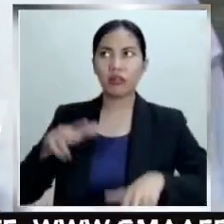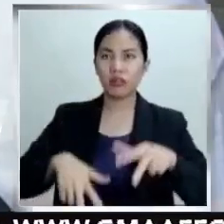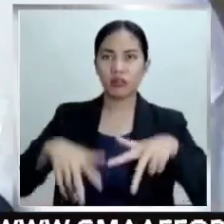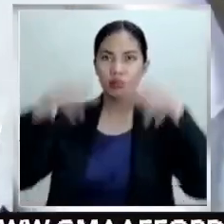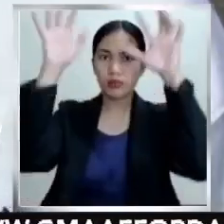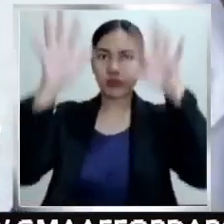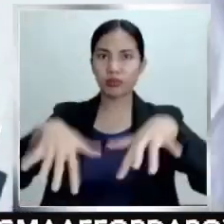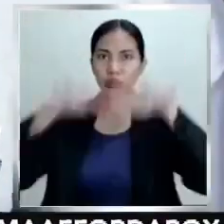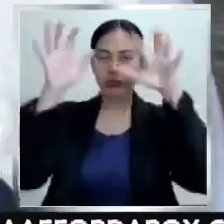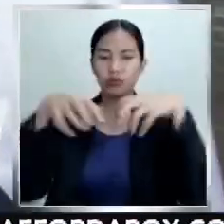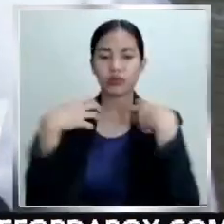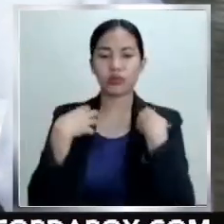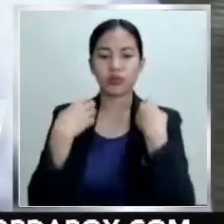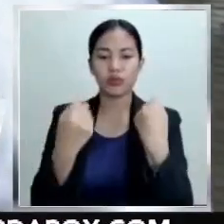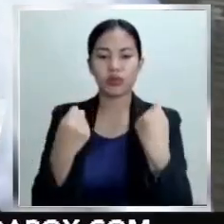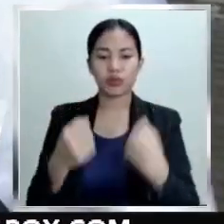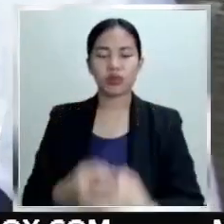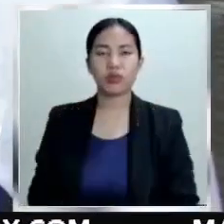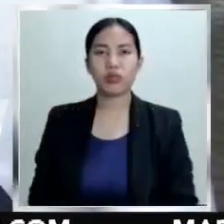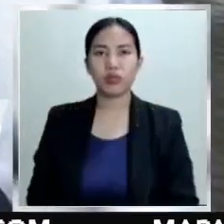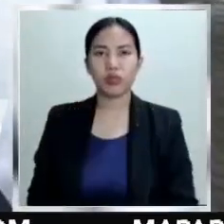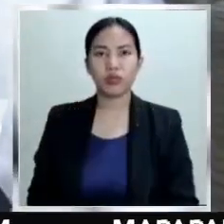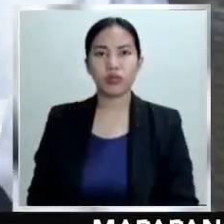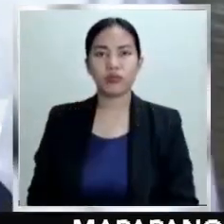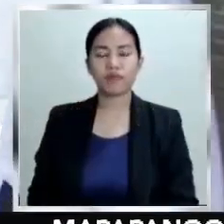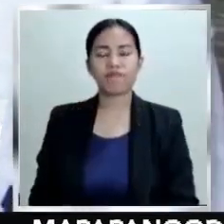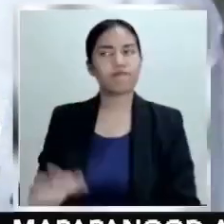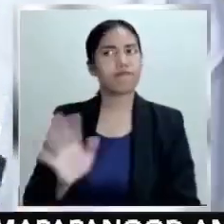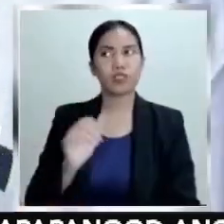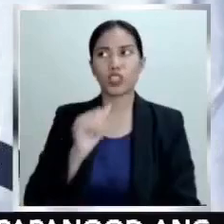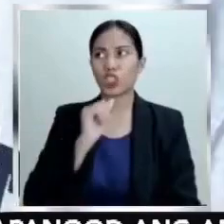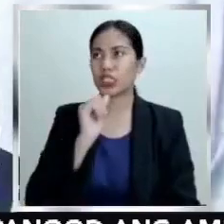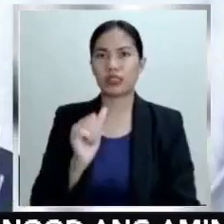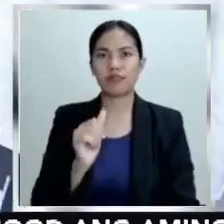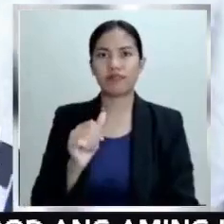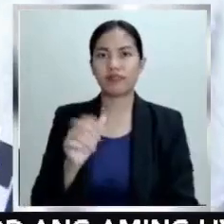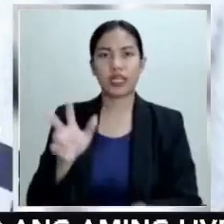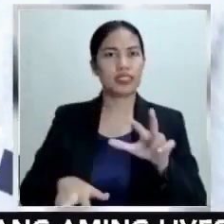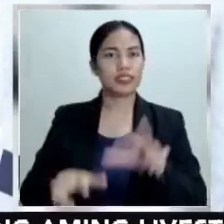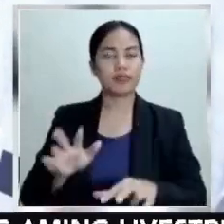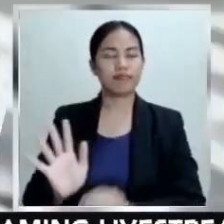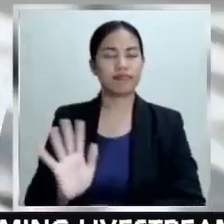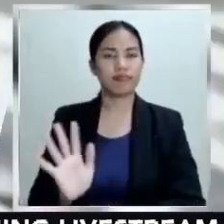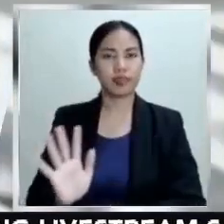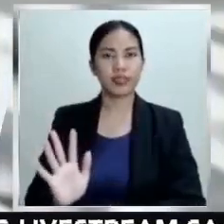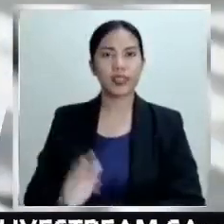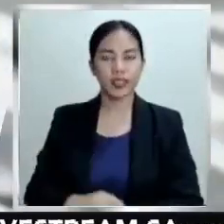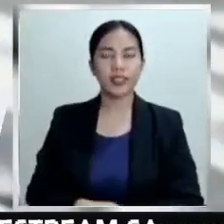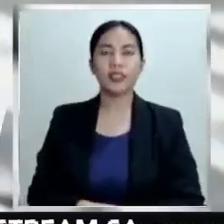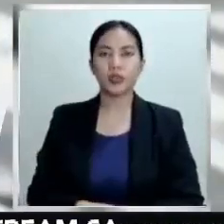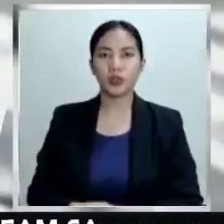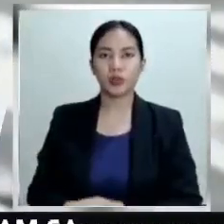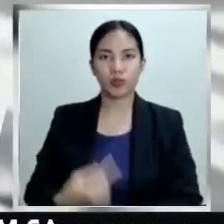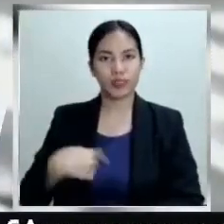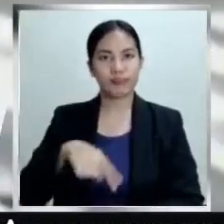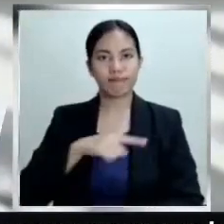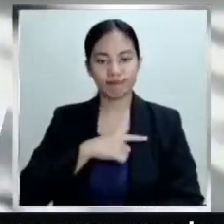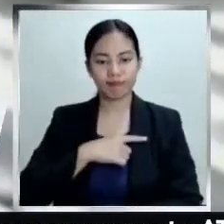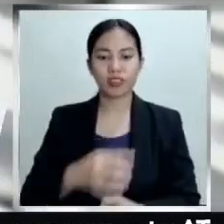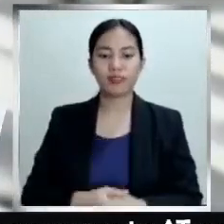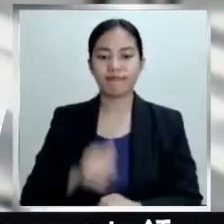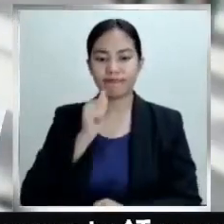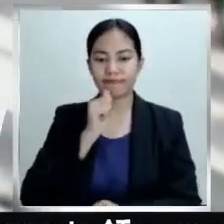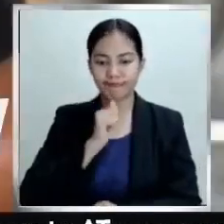kami nagpa-panic dahil baka maapektuhan yung performance namin. We have prepared everything.